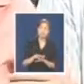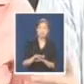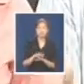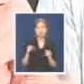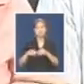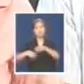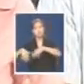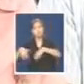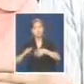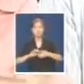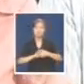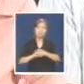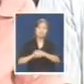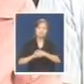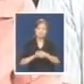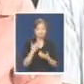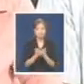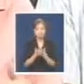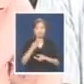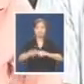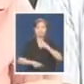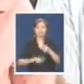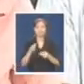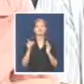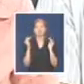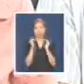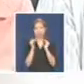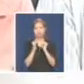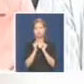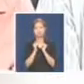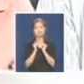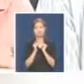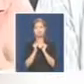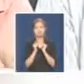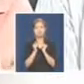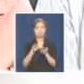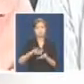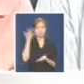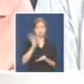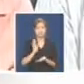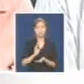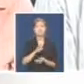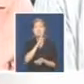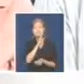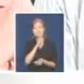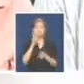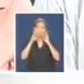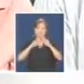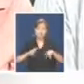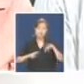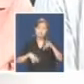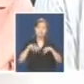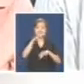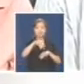ที่ก็เรียกว่าให้ความร่วมมือในราคาที่เป็นธรรมกับผู้บริโภคให้มากที่สุดถ้าเรามีจำนวนตรงนี้เยอะๆคนที่